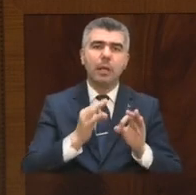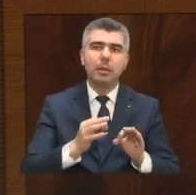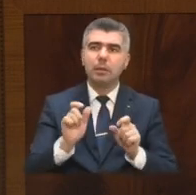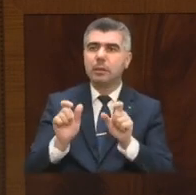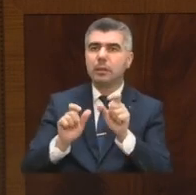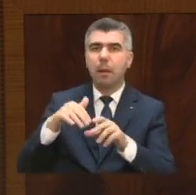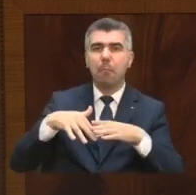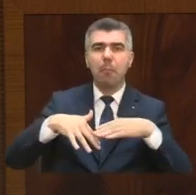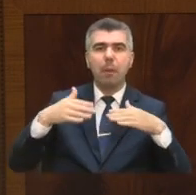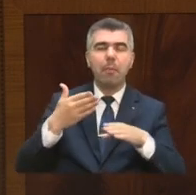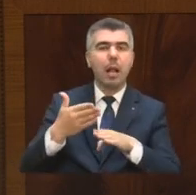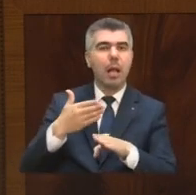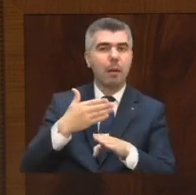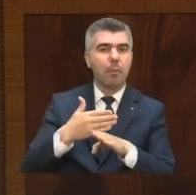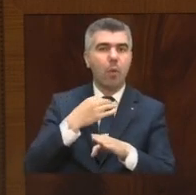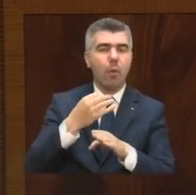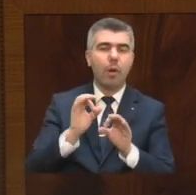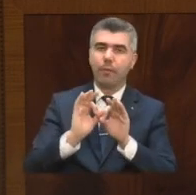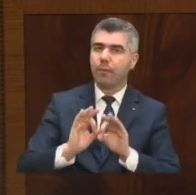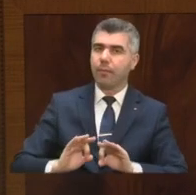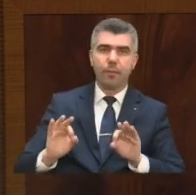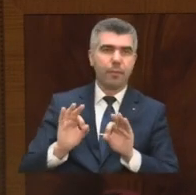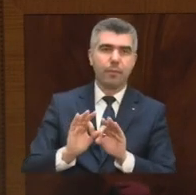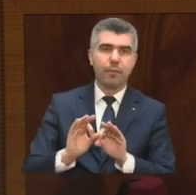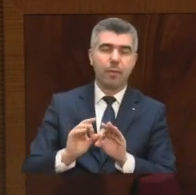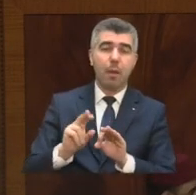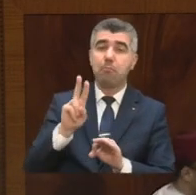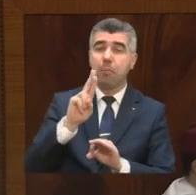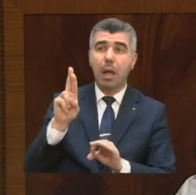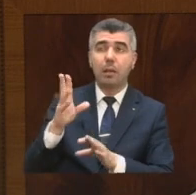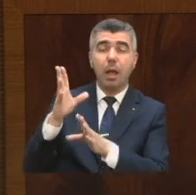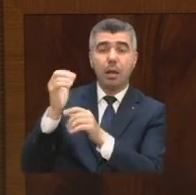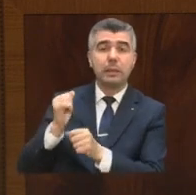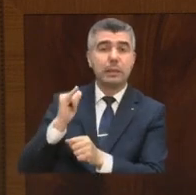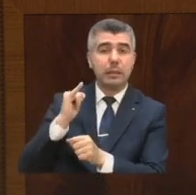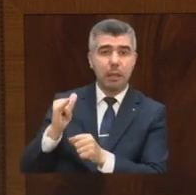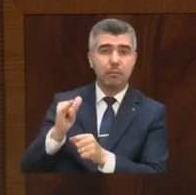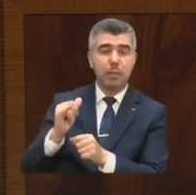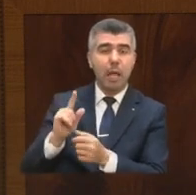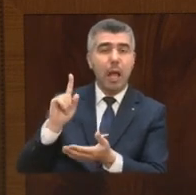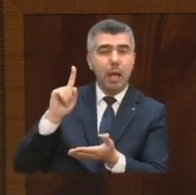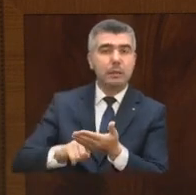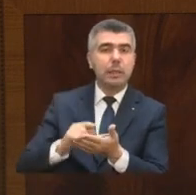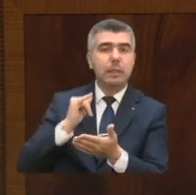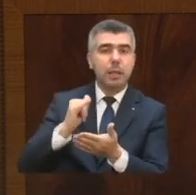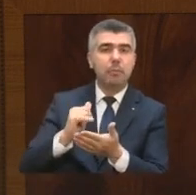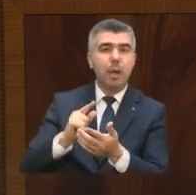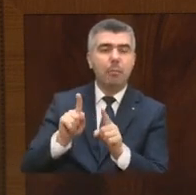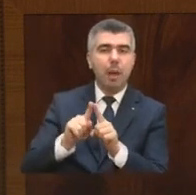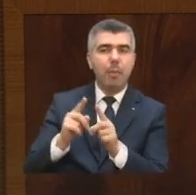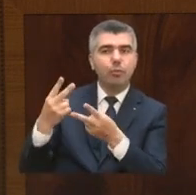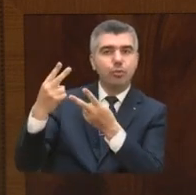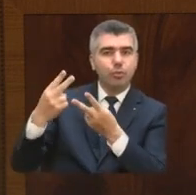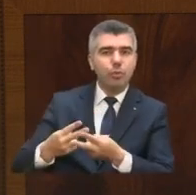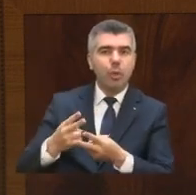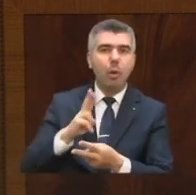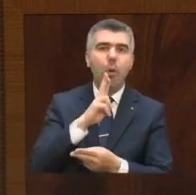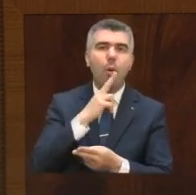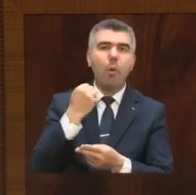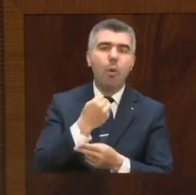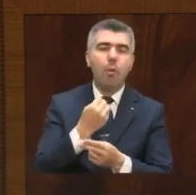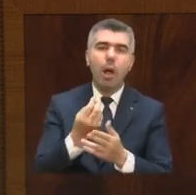النواب قبل مني فجلالته واكد ان من غير المعقول ان تاتي اي حكومه بمخطط